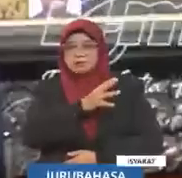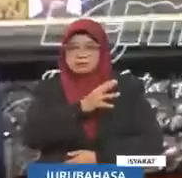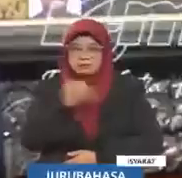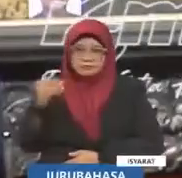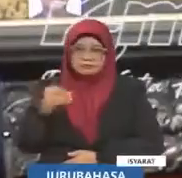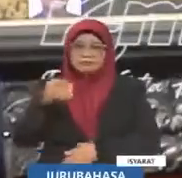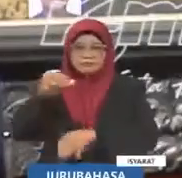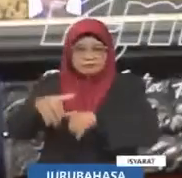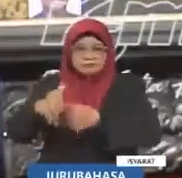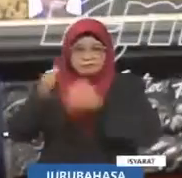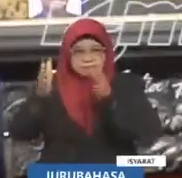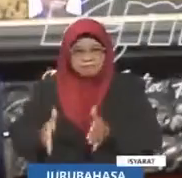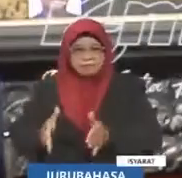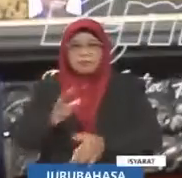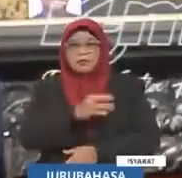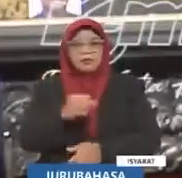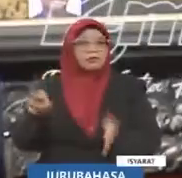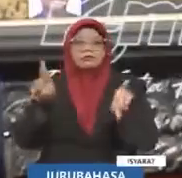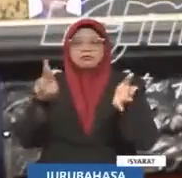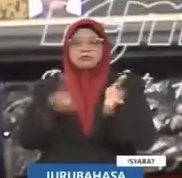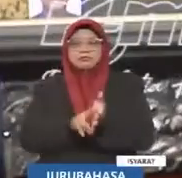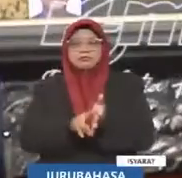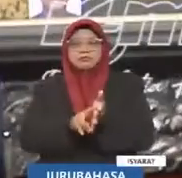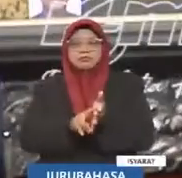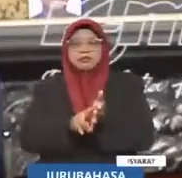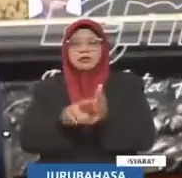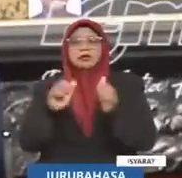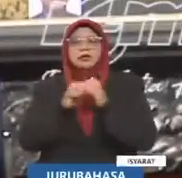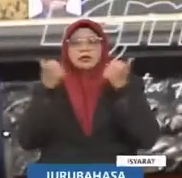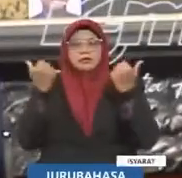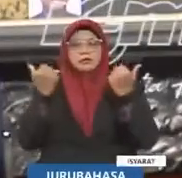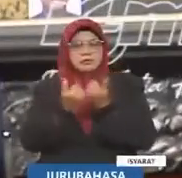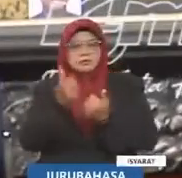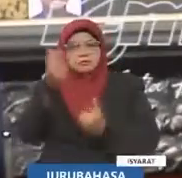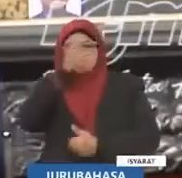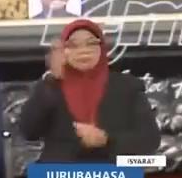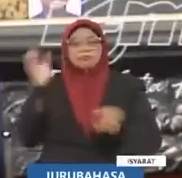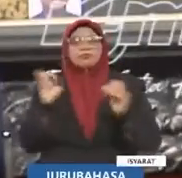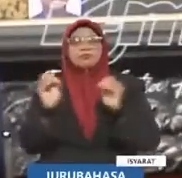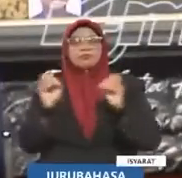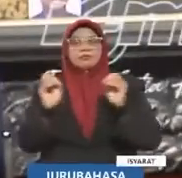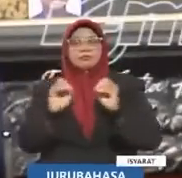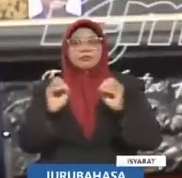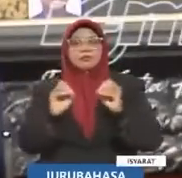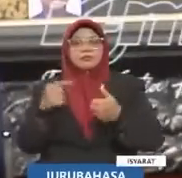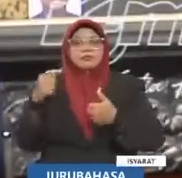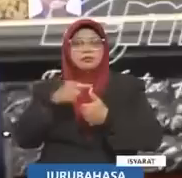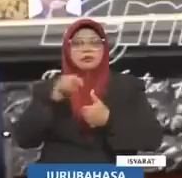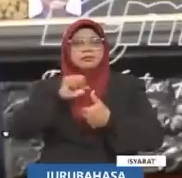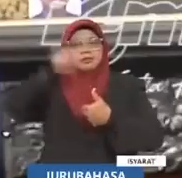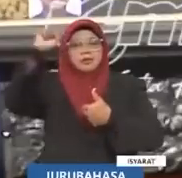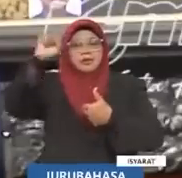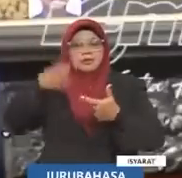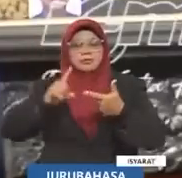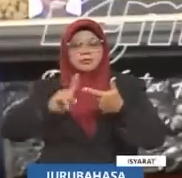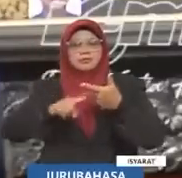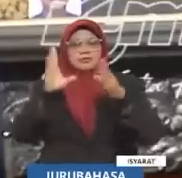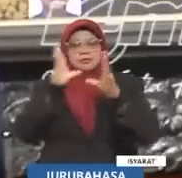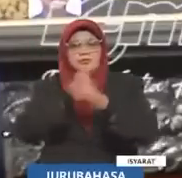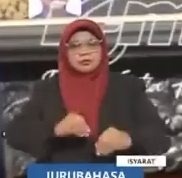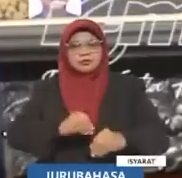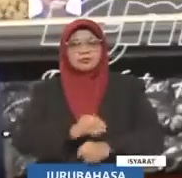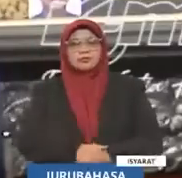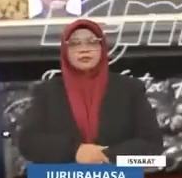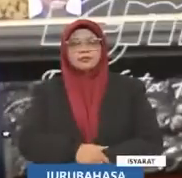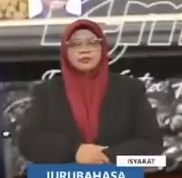bertani tetapi mereka tidak meledak fakta dengan agensi-agensi kerajaan ya itulah Sabah dan Serawak